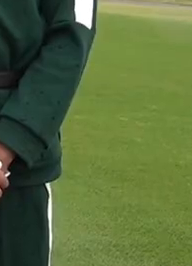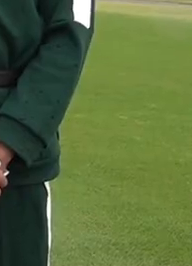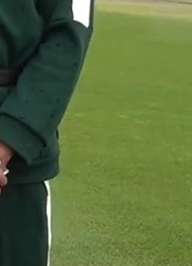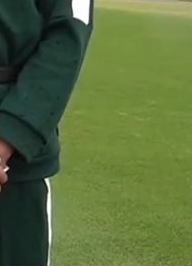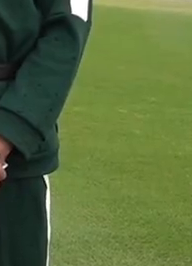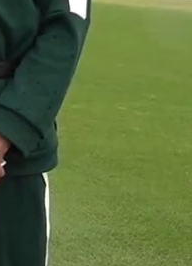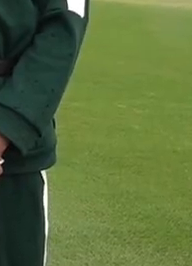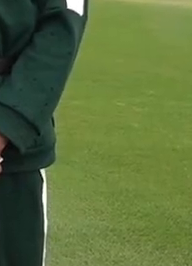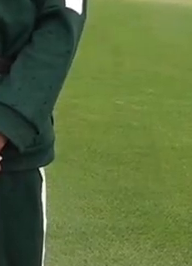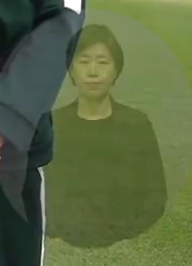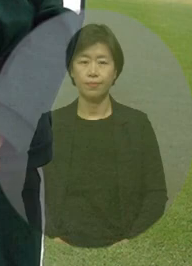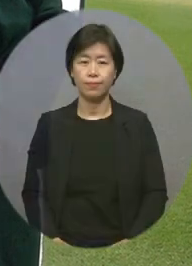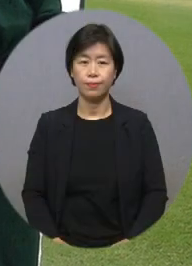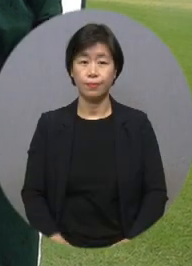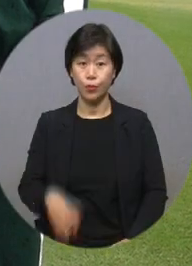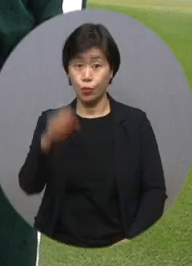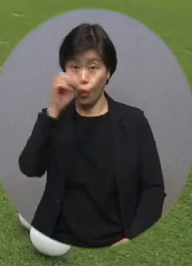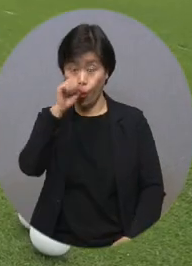굿샷! 아, 와, 좋다. 뭐야?